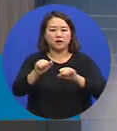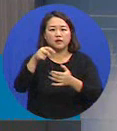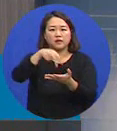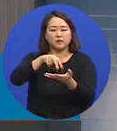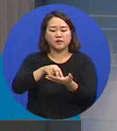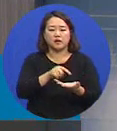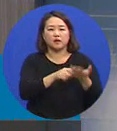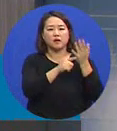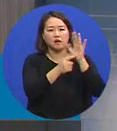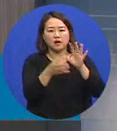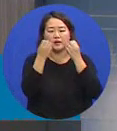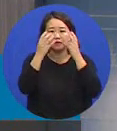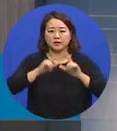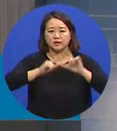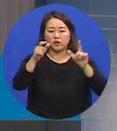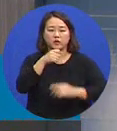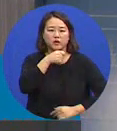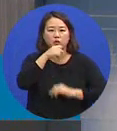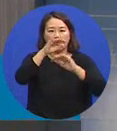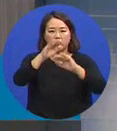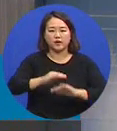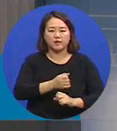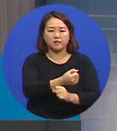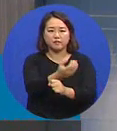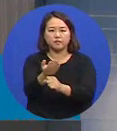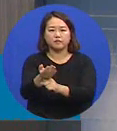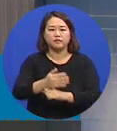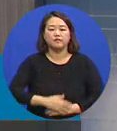내용을 조창현 기자가 정리했습니다.